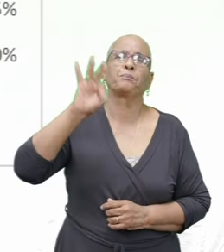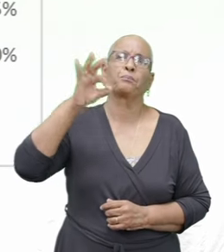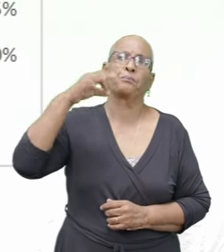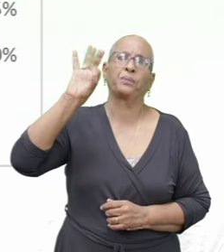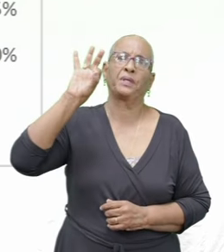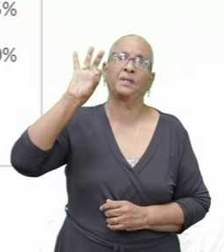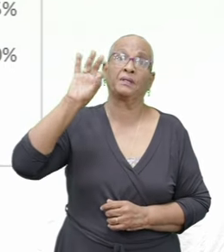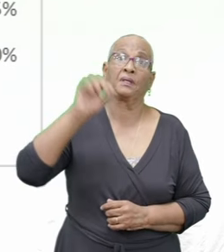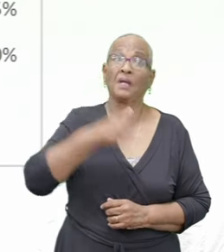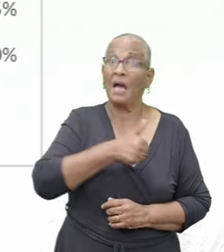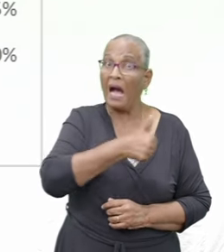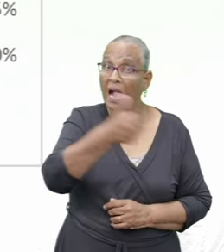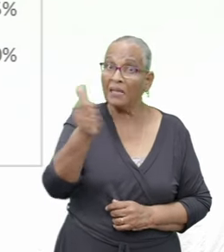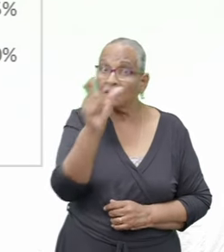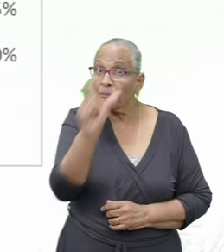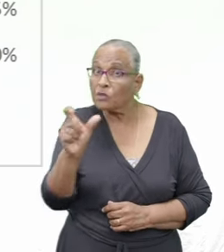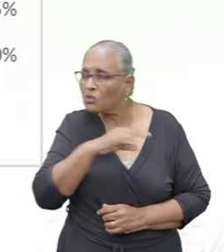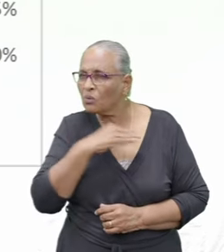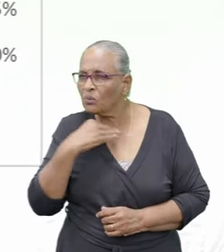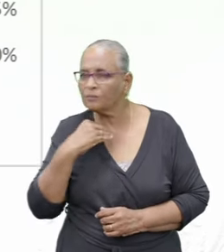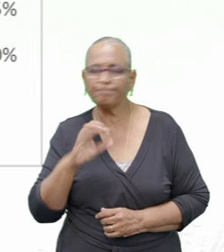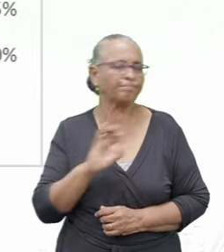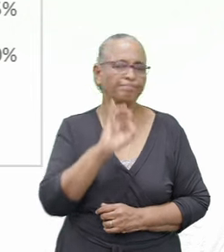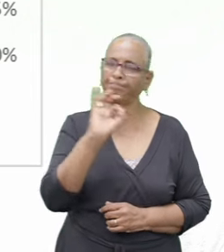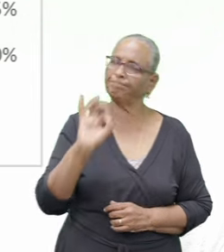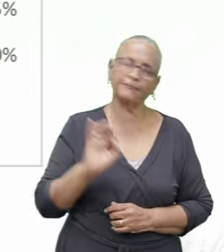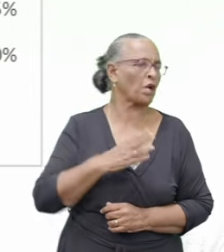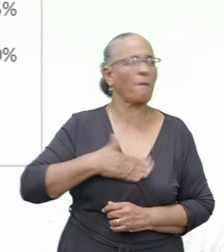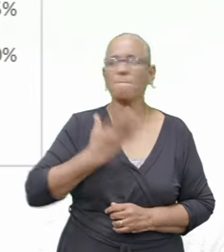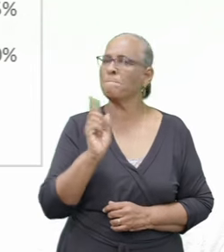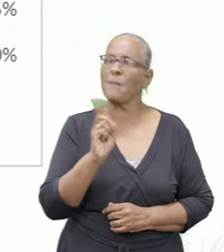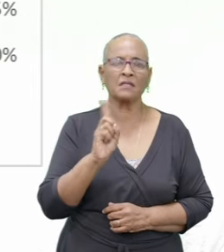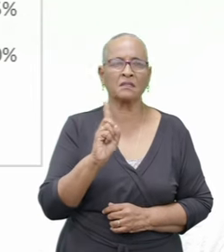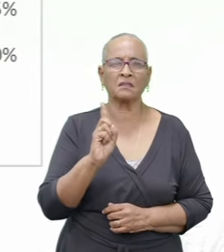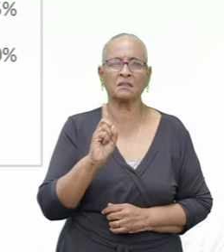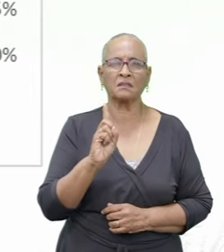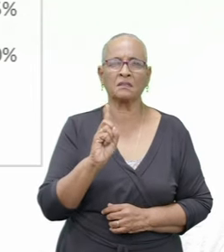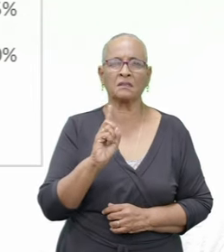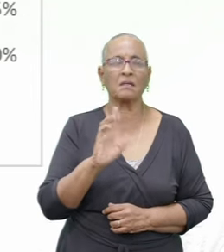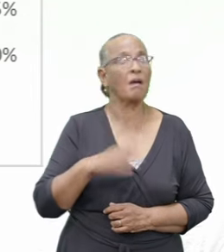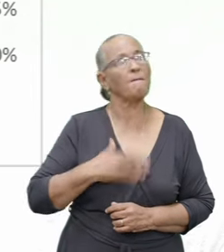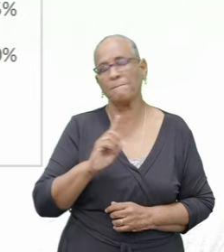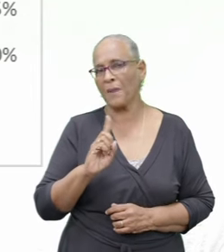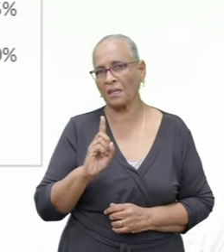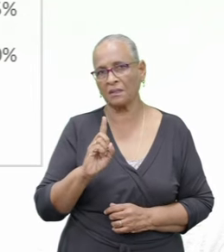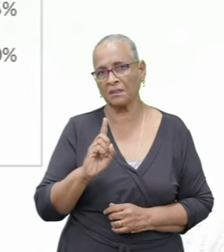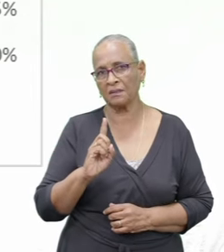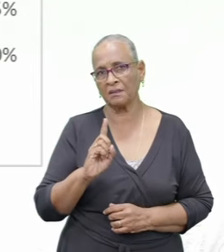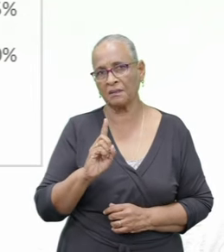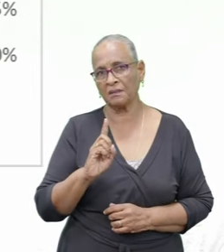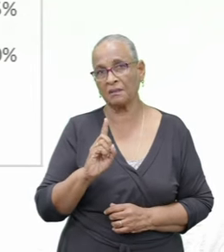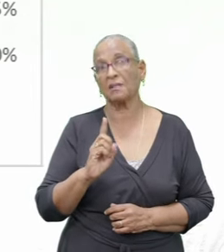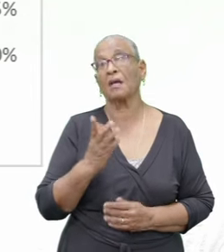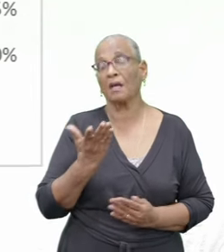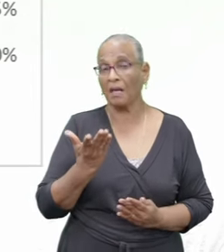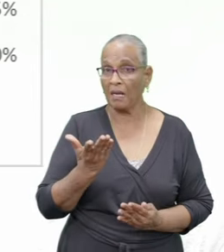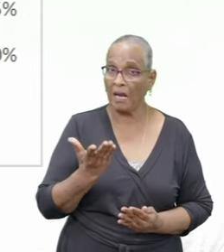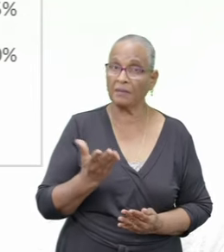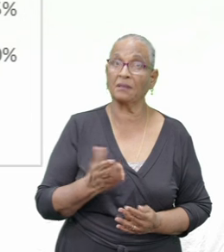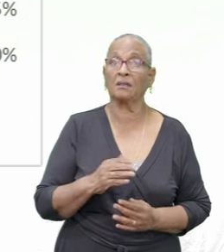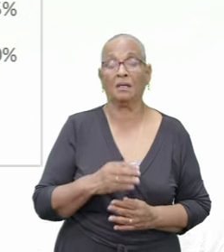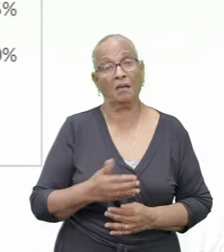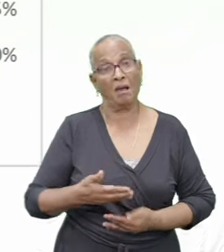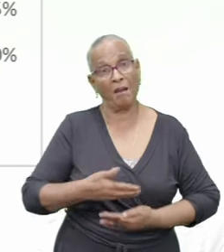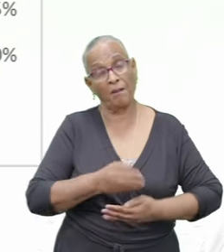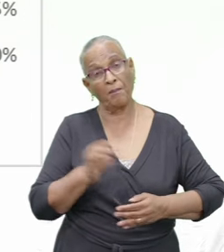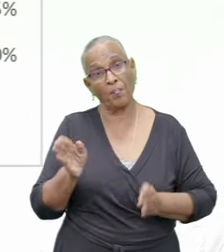welk overlijdt, maakt niet uit op welke afdeling. We praten nu over de NICU, maar we kunnen het ook hebben over de medium care op Inikeri. We kunnen het